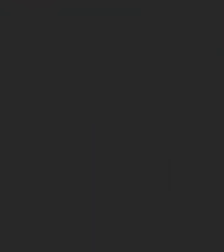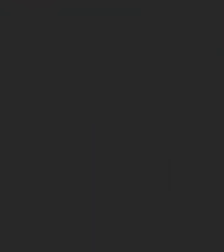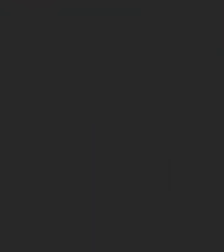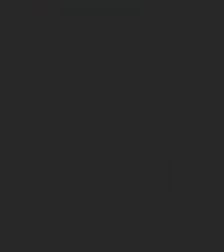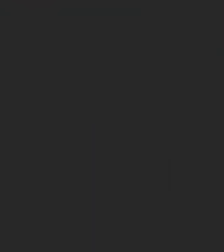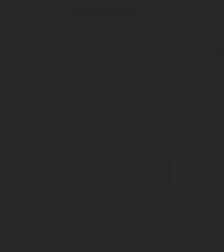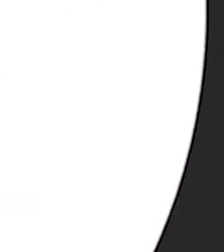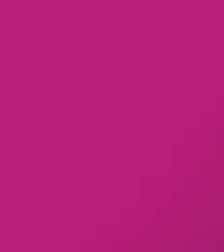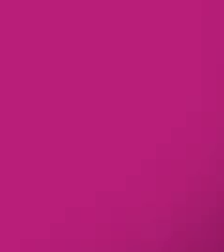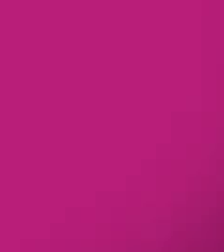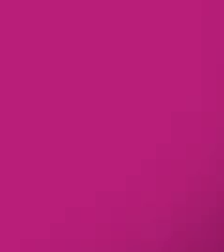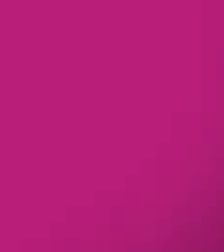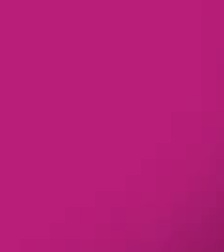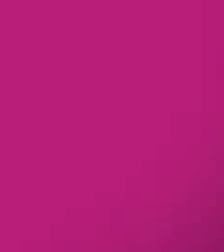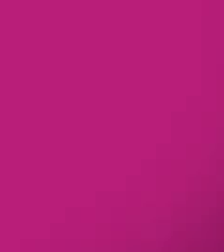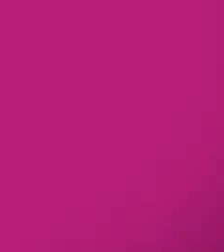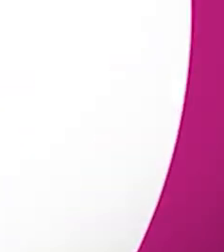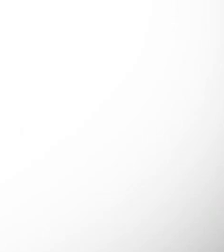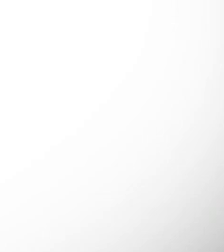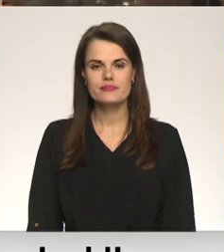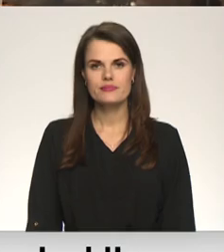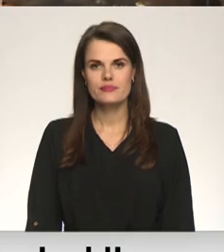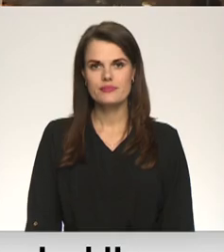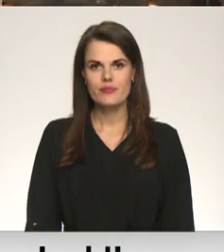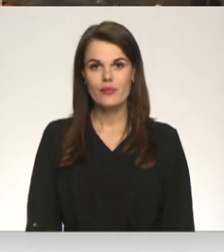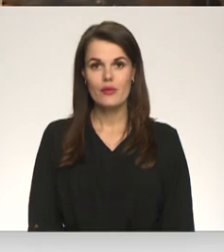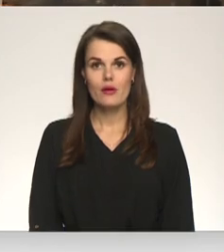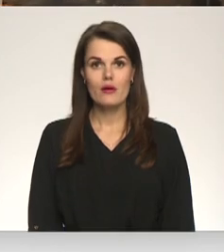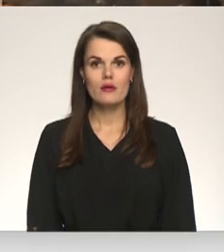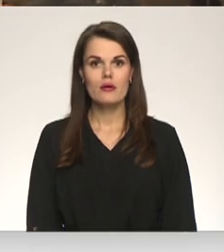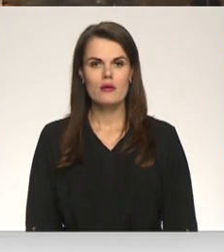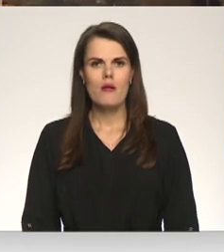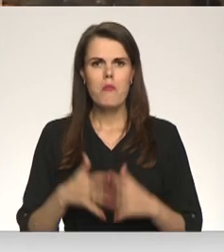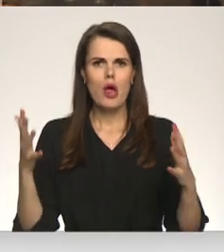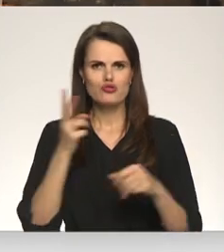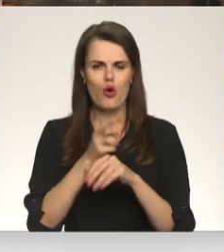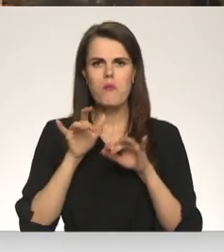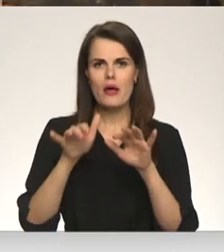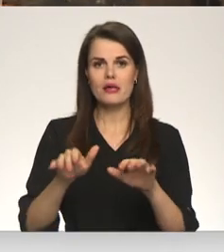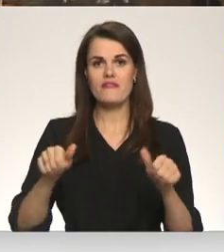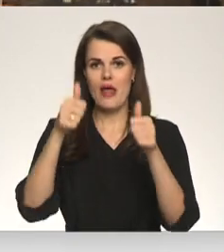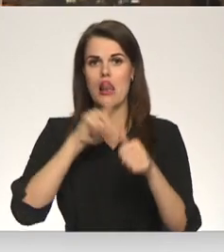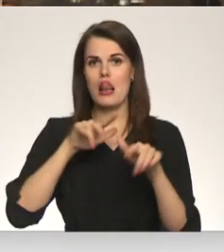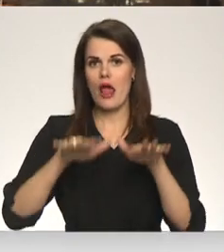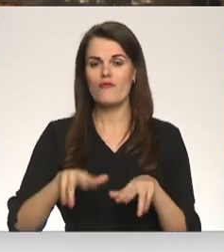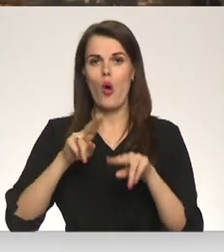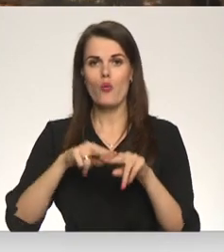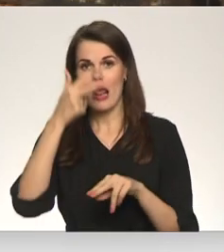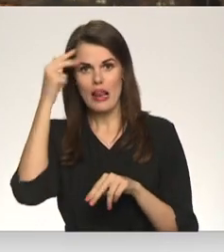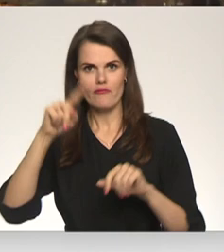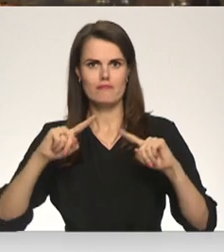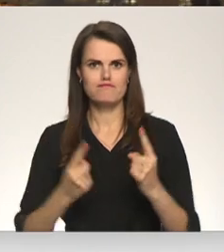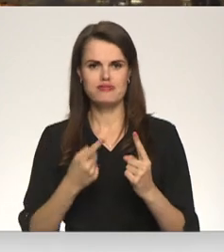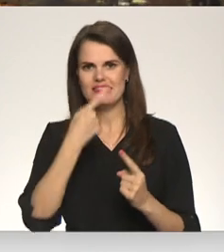Re, viss ēters ir te! Plašā operācijā, kas vienlaikus notika Latvijā un Lietuvā, aizturēti vairāk nekā